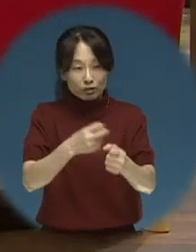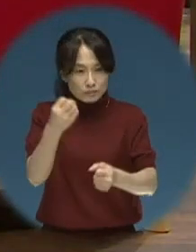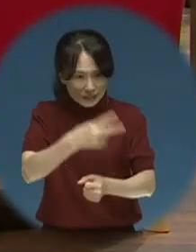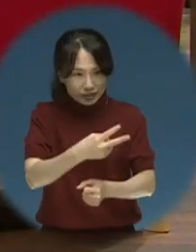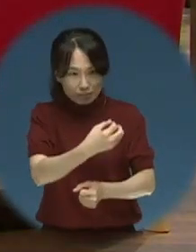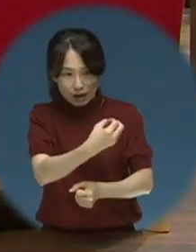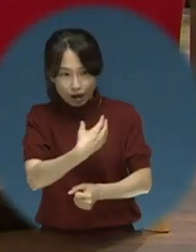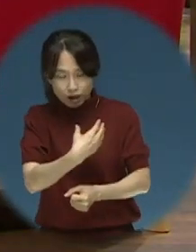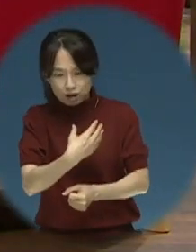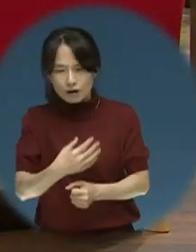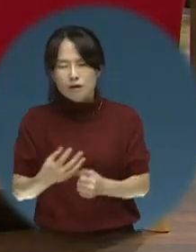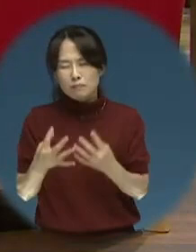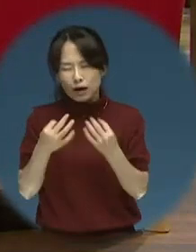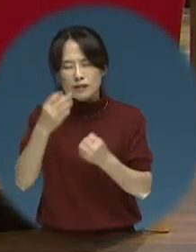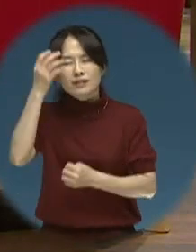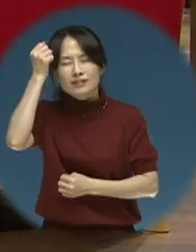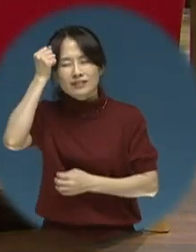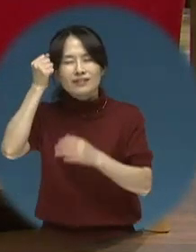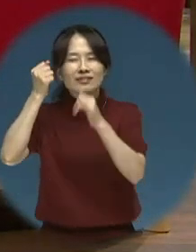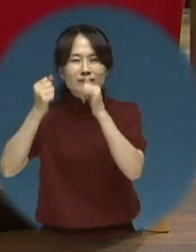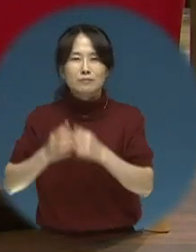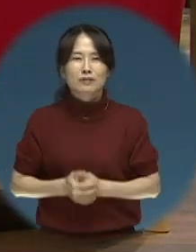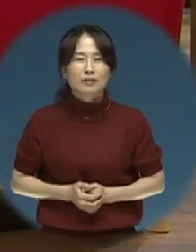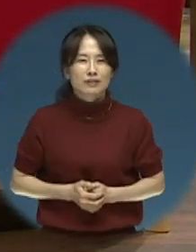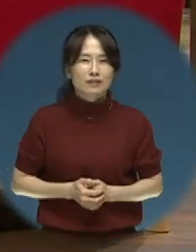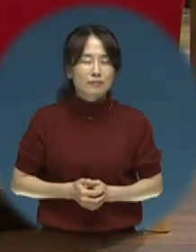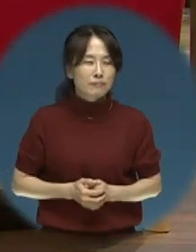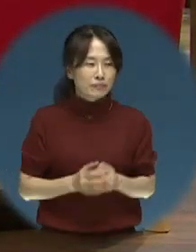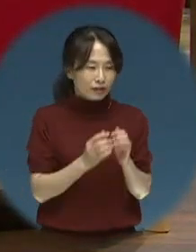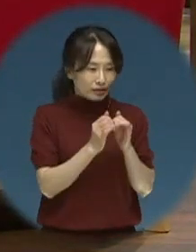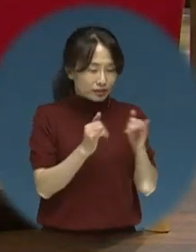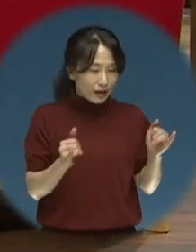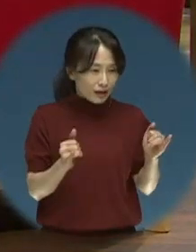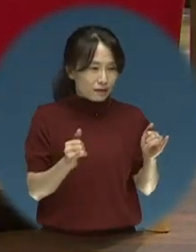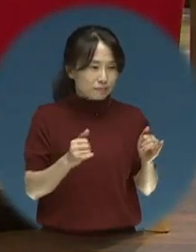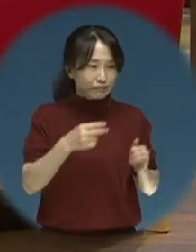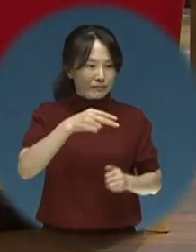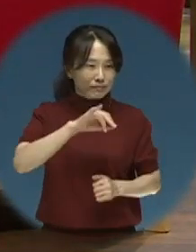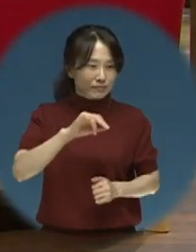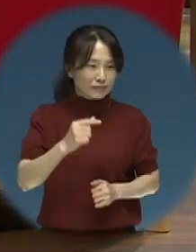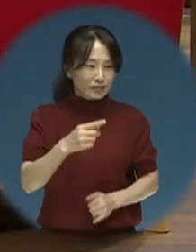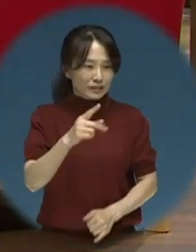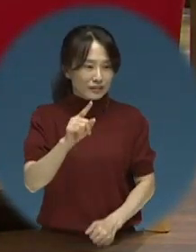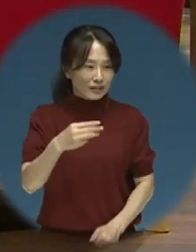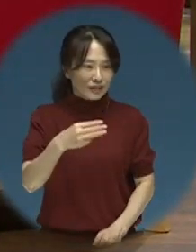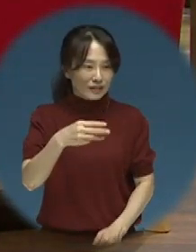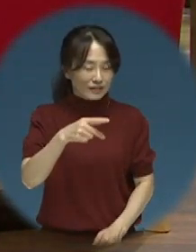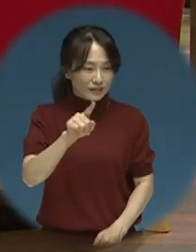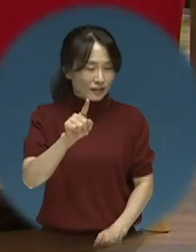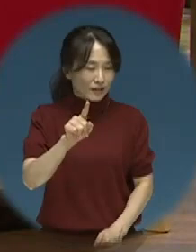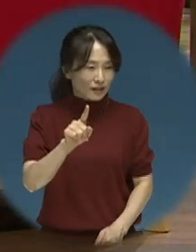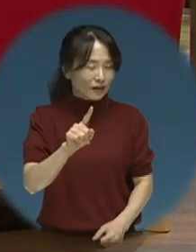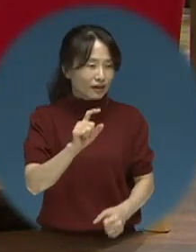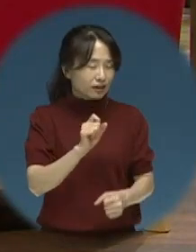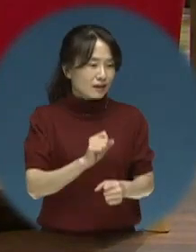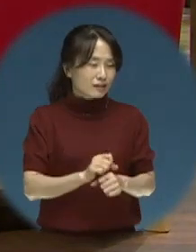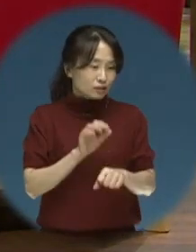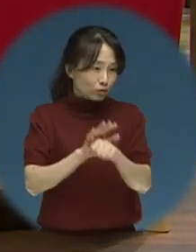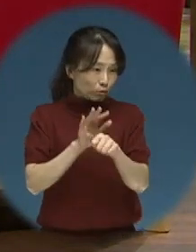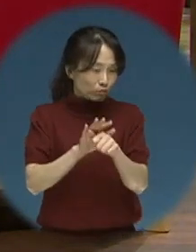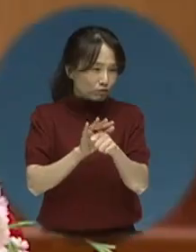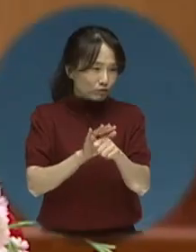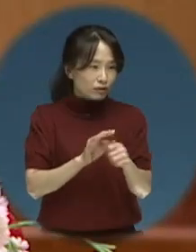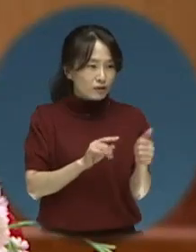어찌 보면 그러니까 문인 신달자뿐 아니라 인간 신달자를 만드는데 김남조 선생님이 큰 역할을 하신